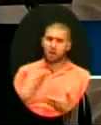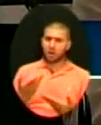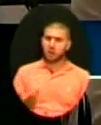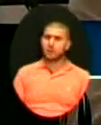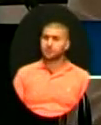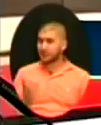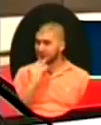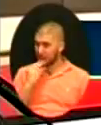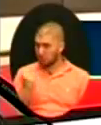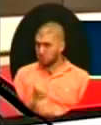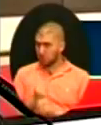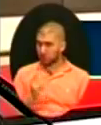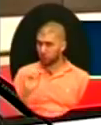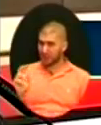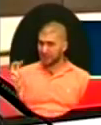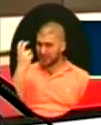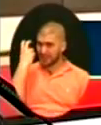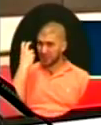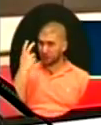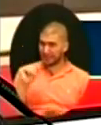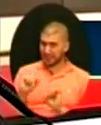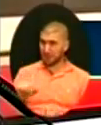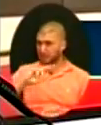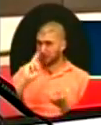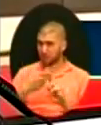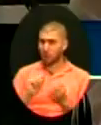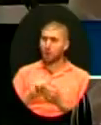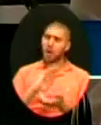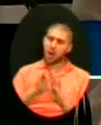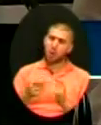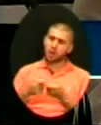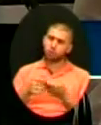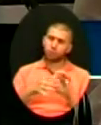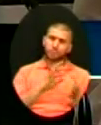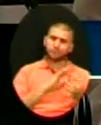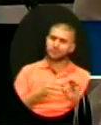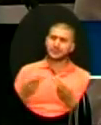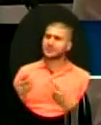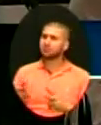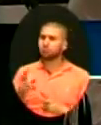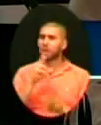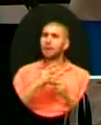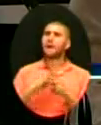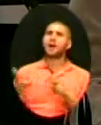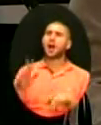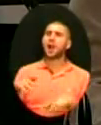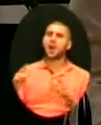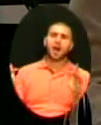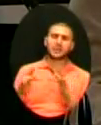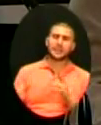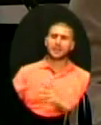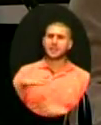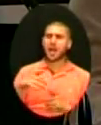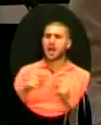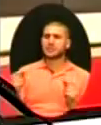לשטחנו. וישראל פועלת בכיוון הזה של גיוס תמיכה בינלאומית, או שהכל קשור בהכל? כאילו, אנחנו לא יכולים לדבר רק על